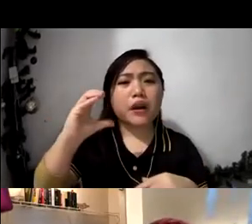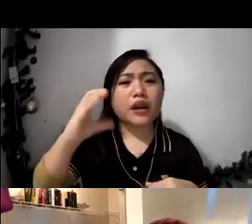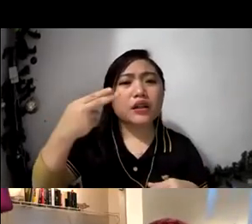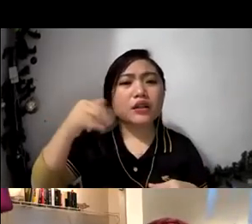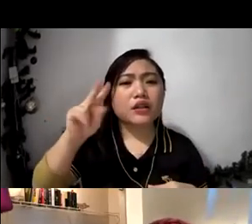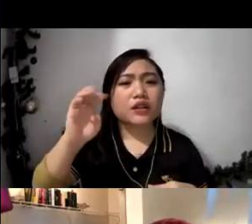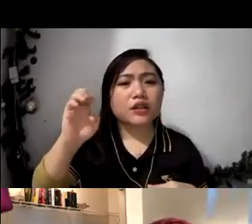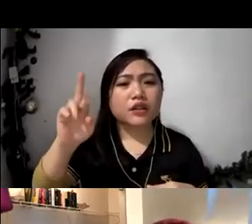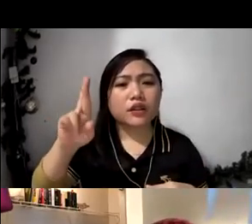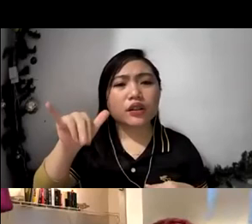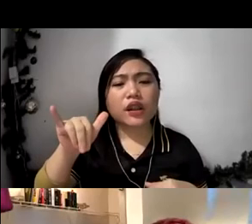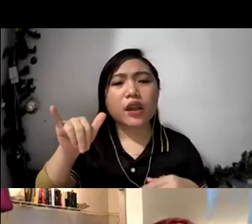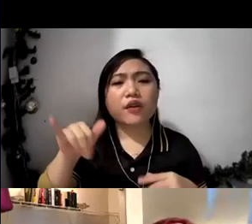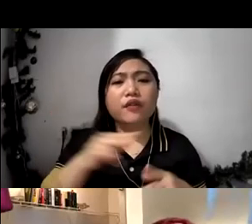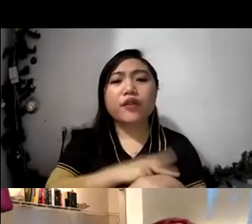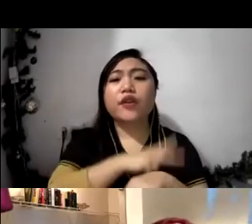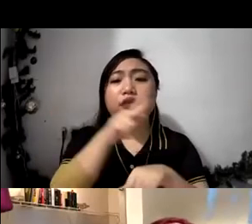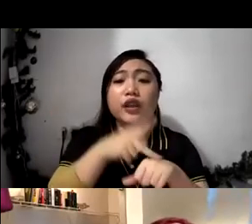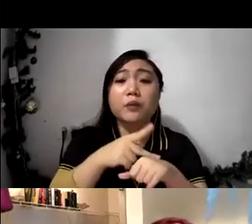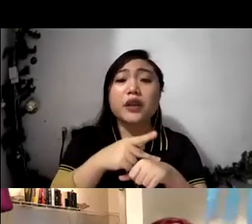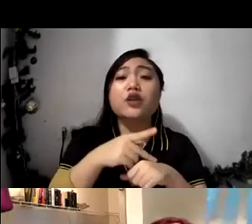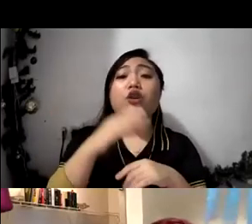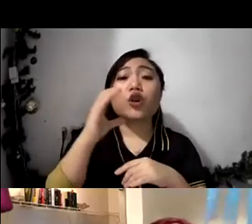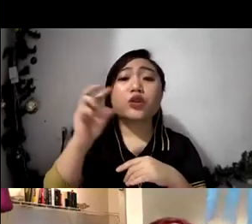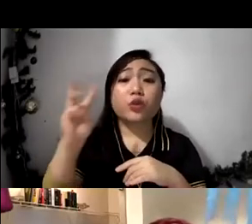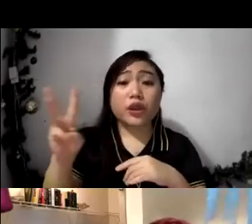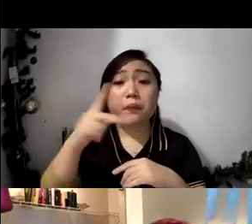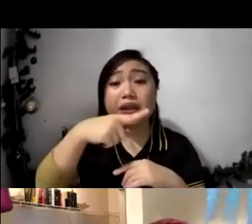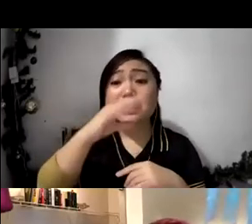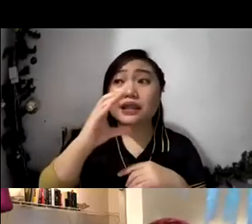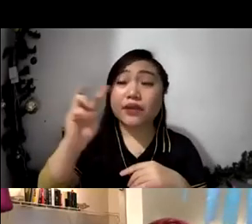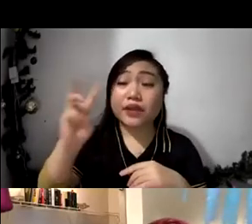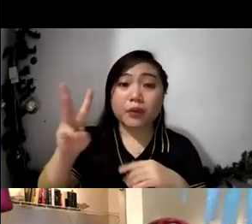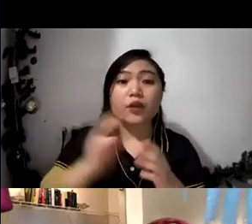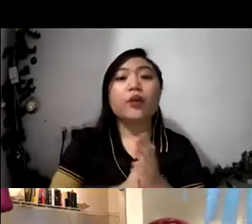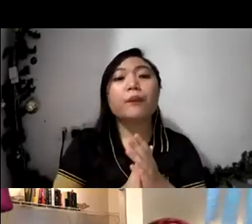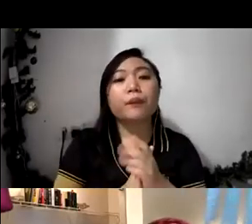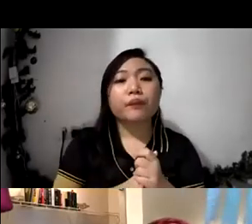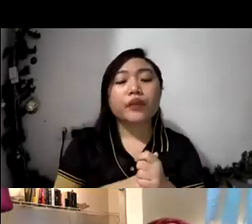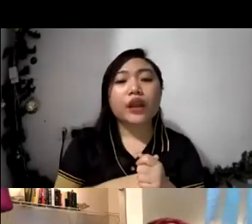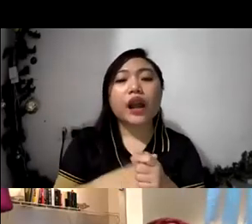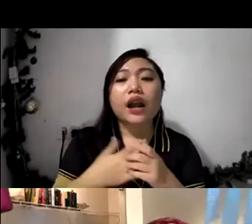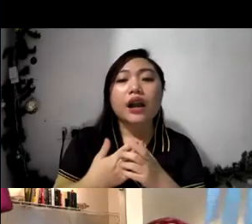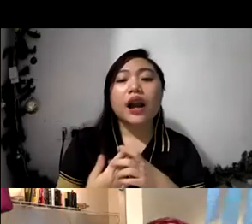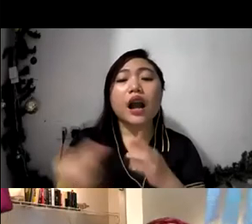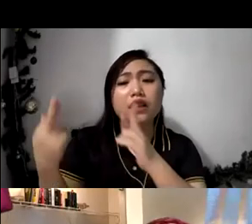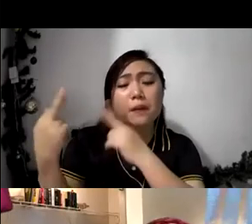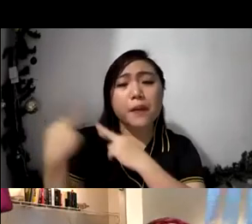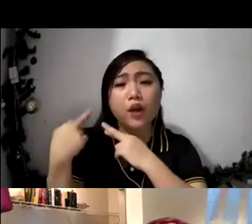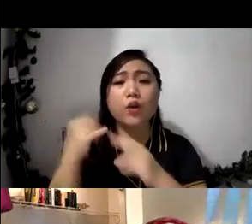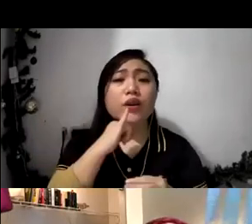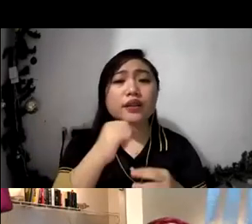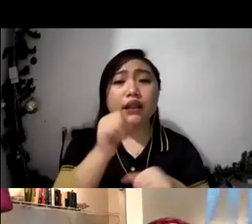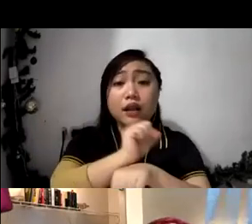Women, ang tawag dyan nung araw ay National Commission on the Role of Filipino Women. At ang kanyang trabaho is mainly